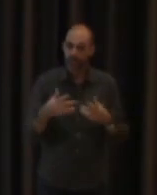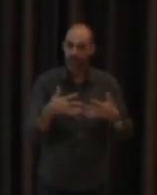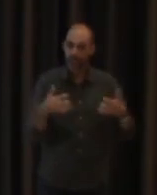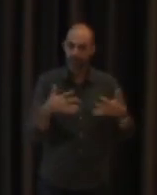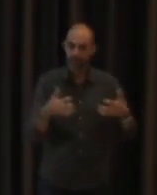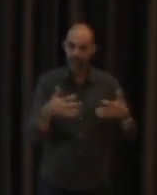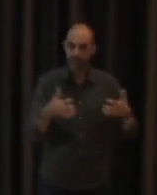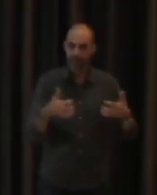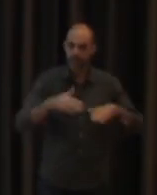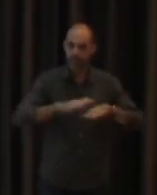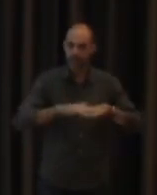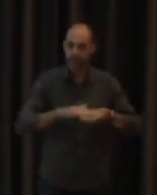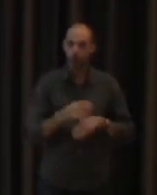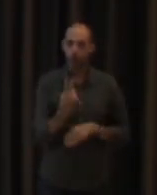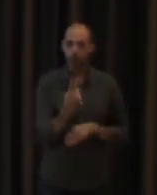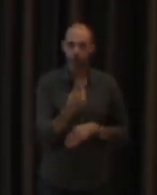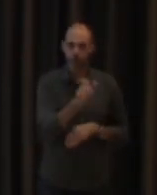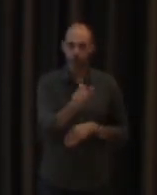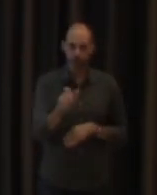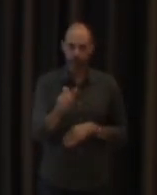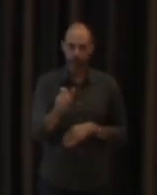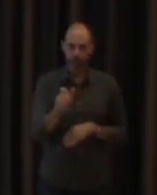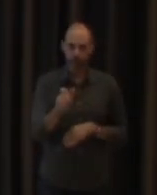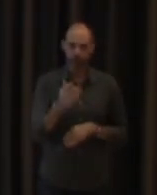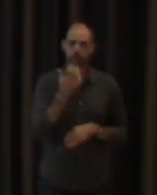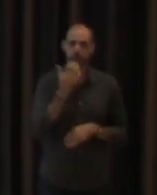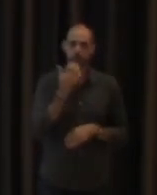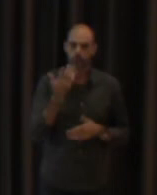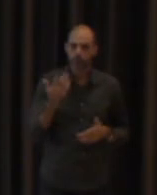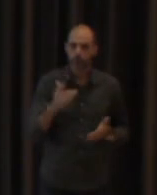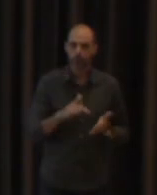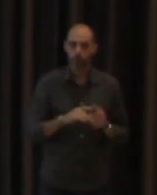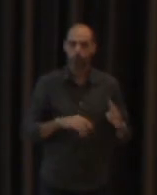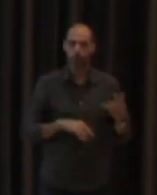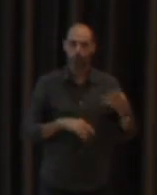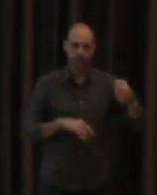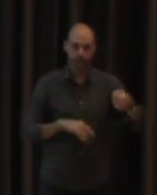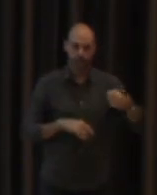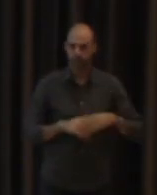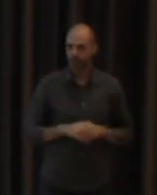hi hagi almenys dos participants, com passa a 4A.